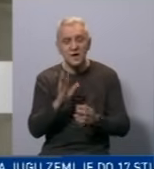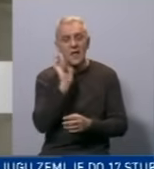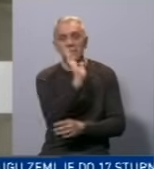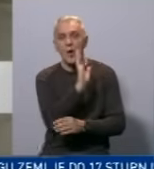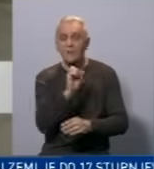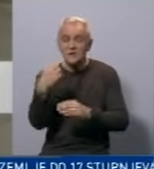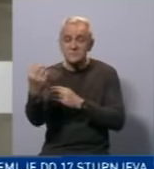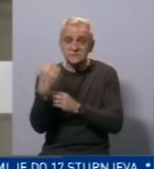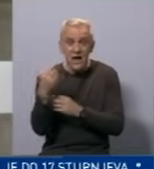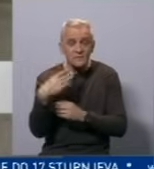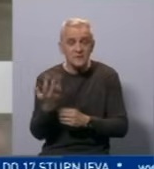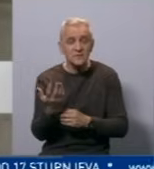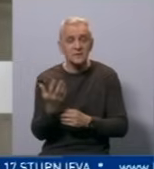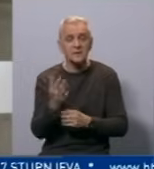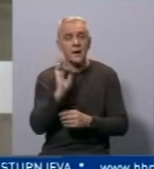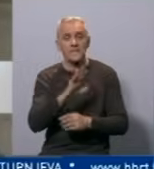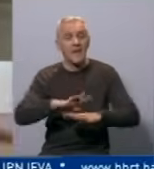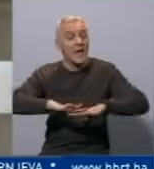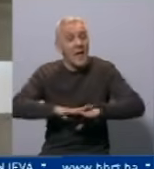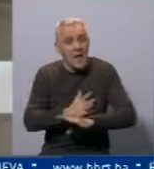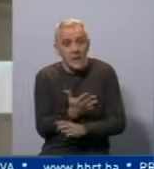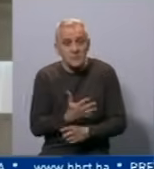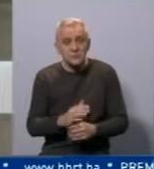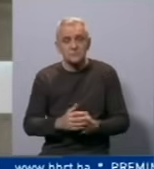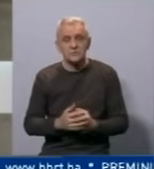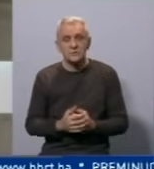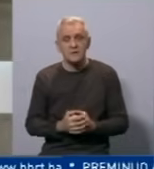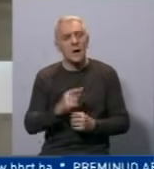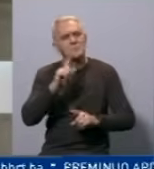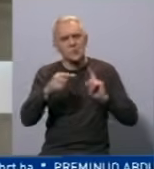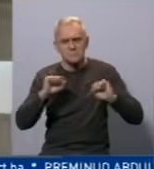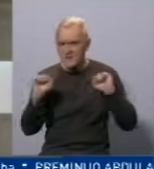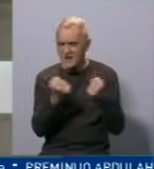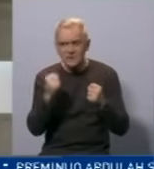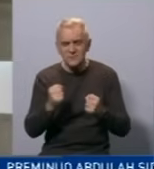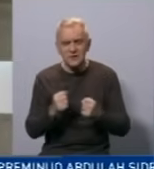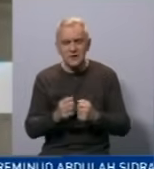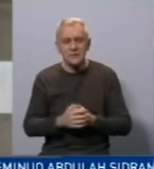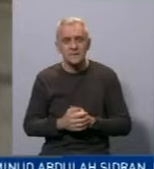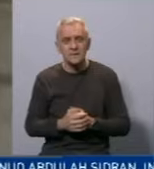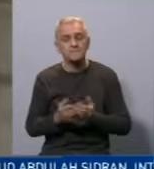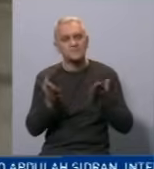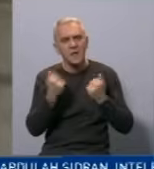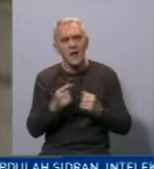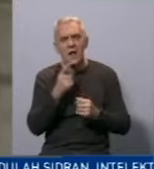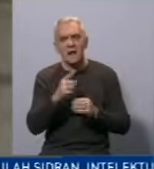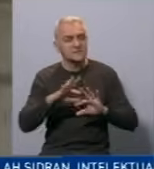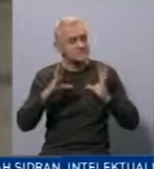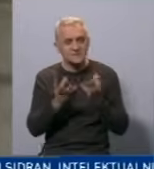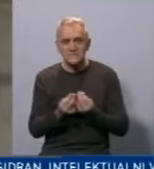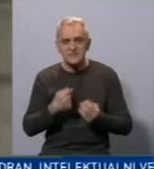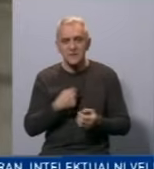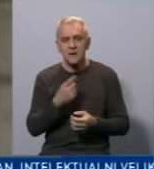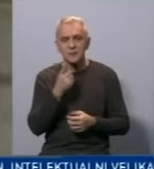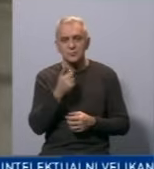savjeti, njegove nevjerovatne emocije, pa i njegov tersluk, ono kad se nekad i onaj... Ali toliko, sve sam